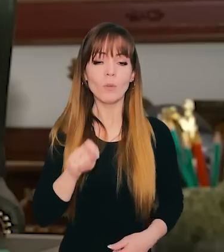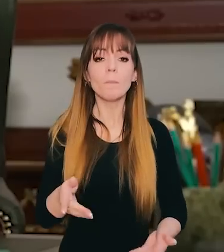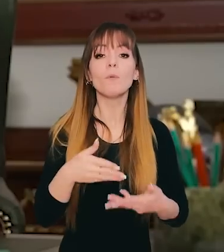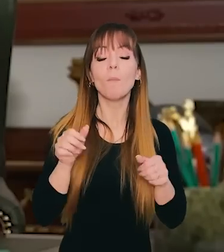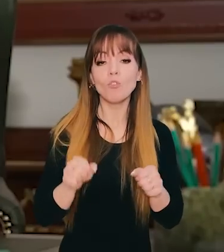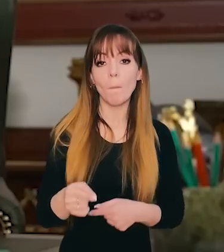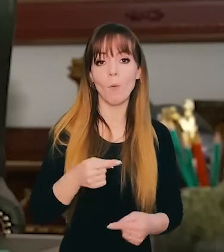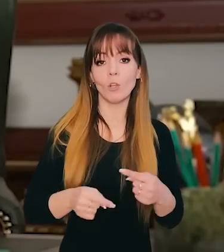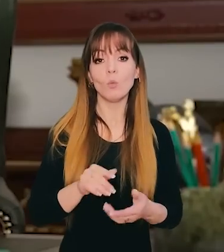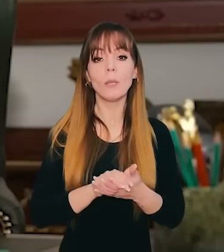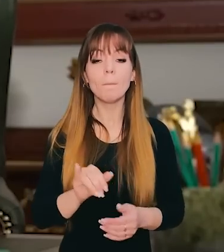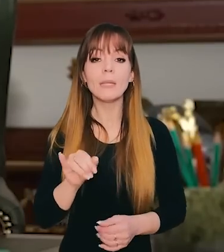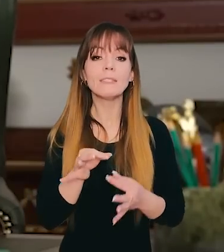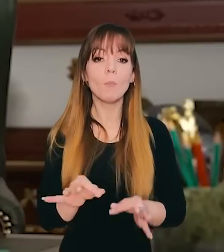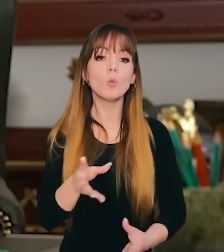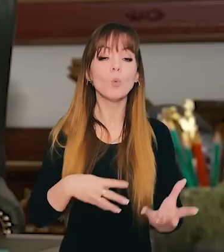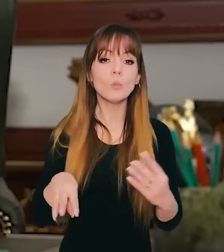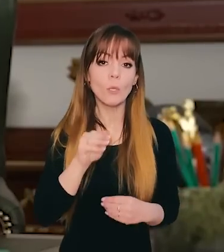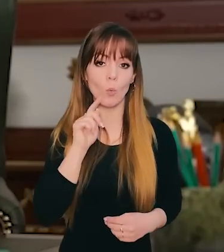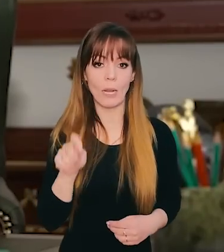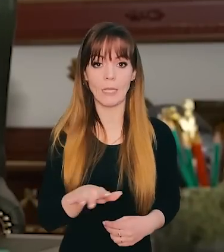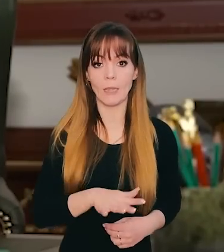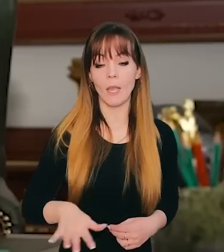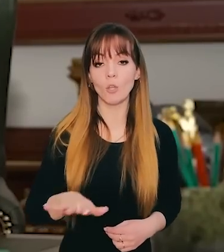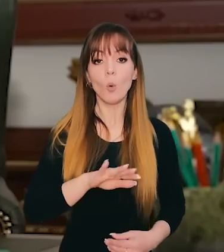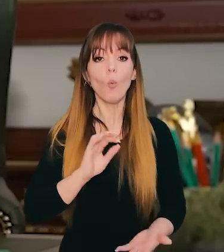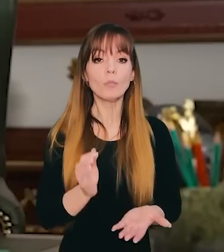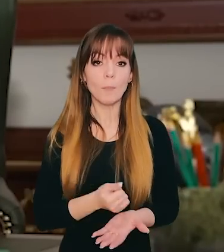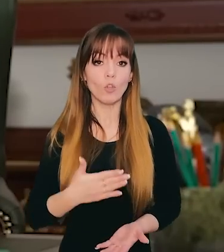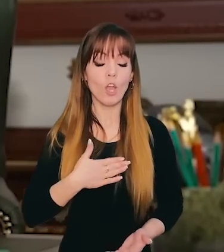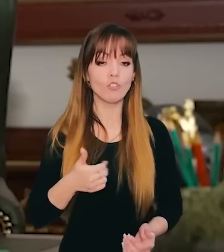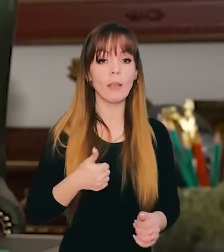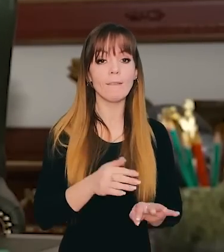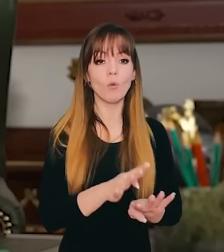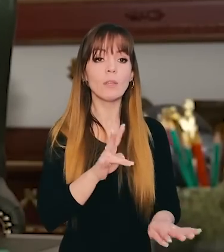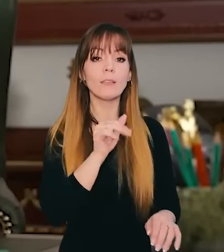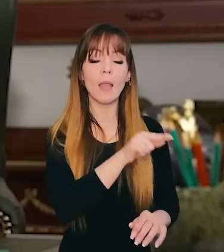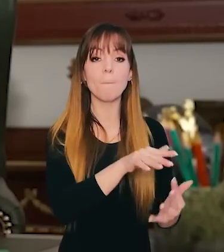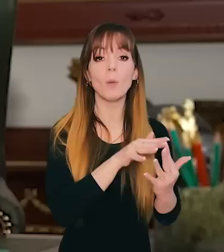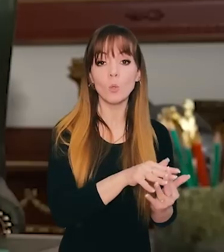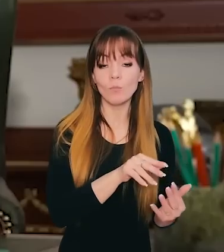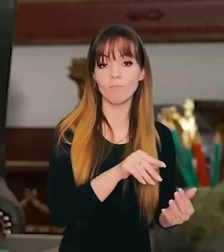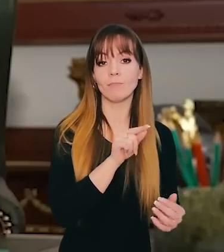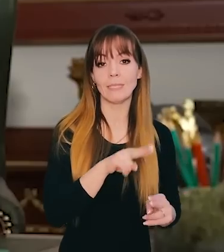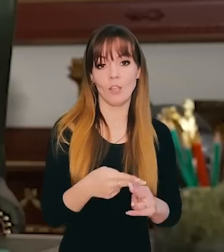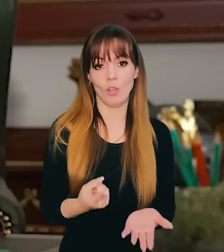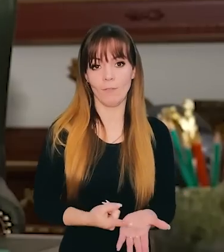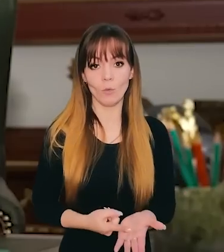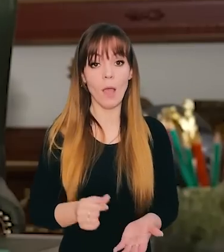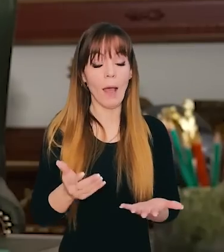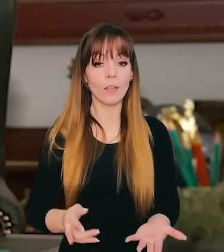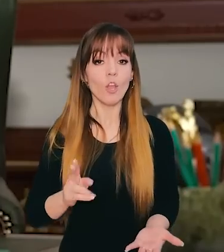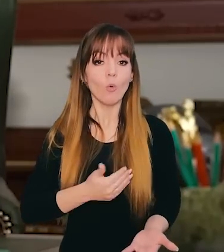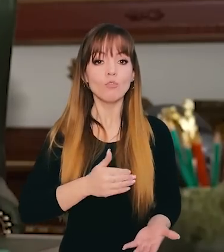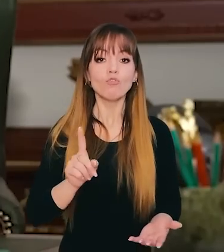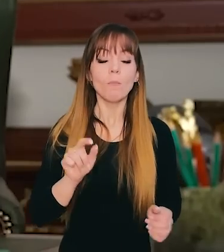ми можемо повернути мир і свободу усій українській території успіхи наших воїнів на брадовій це доводять але